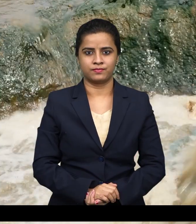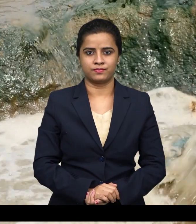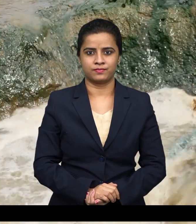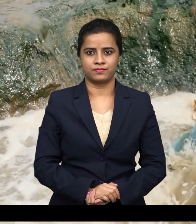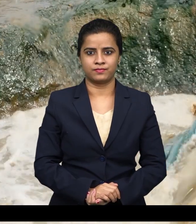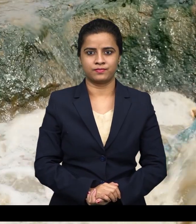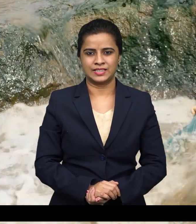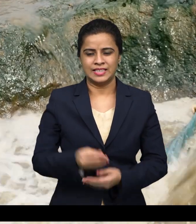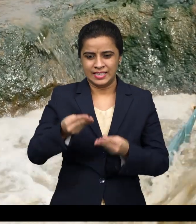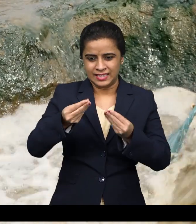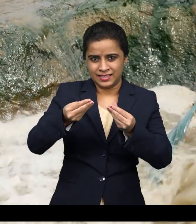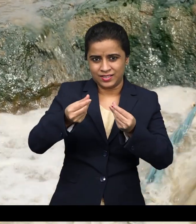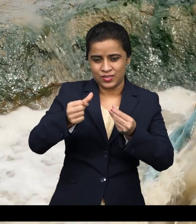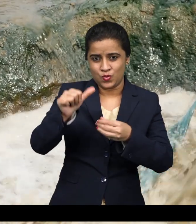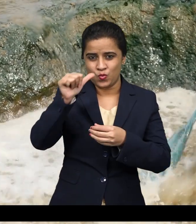गंदगी,